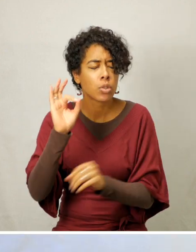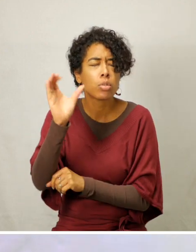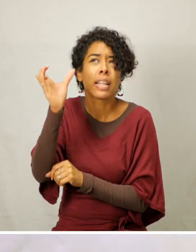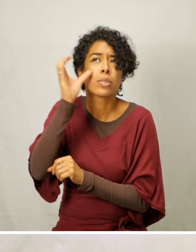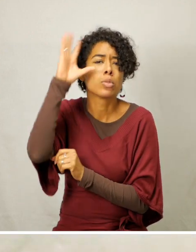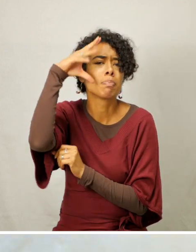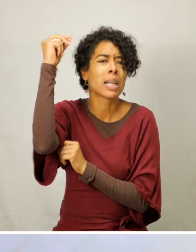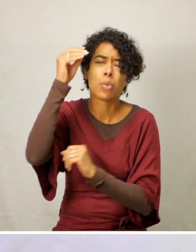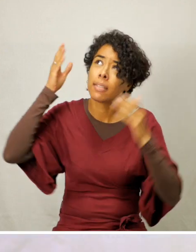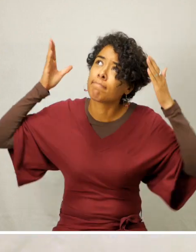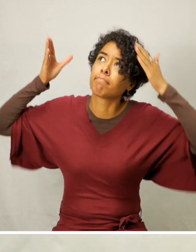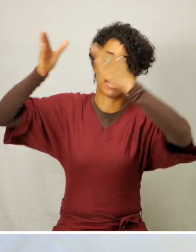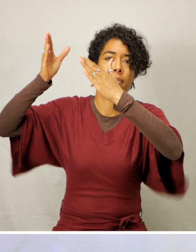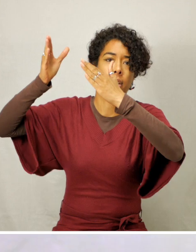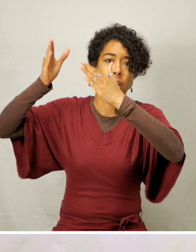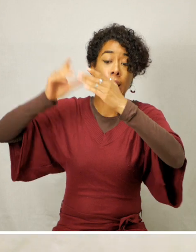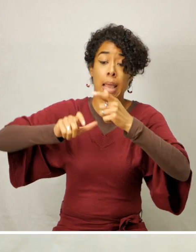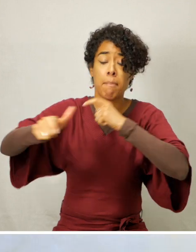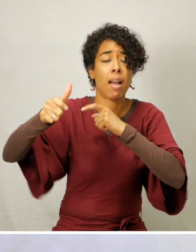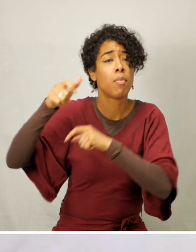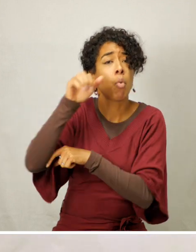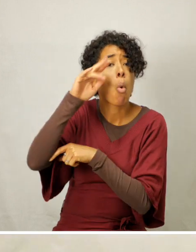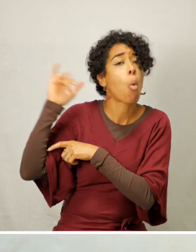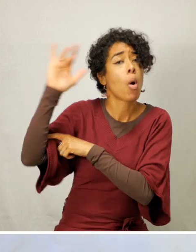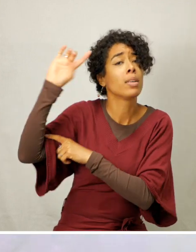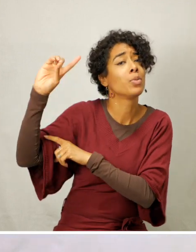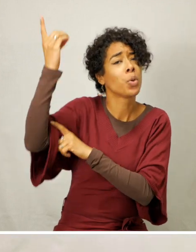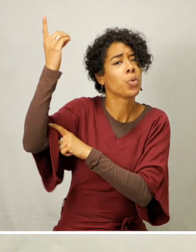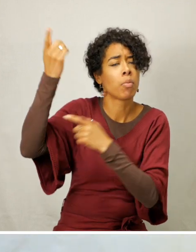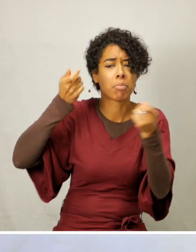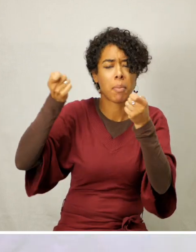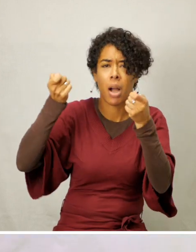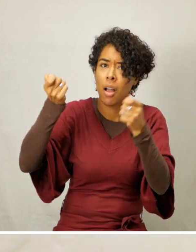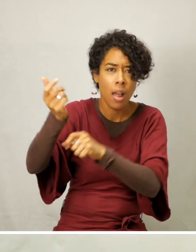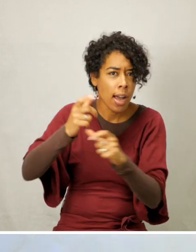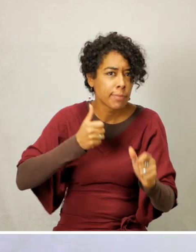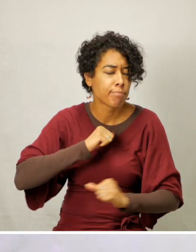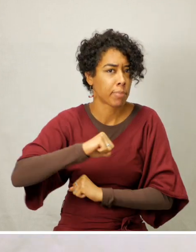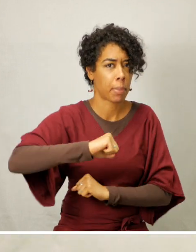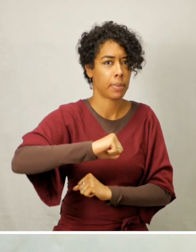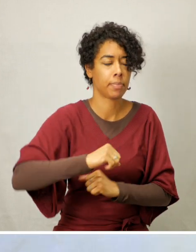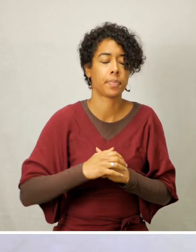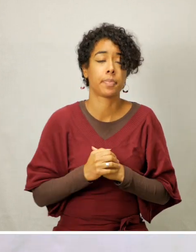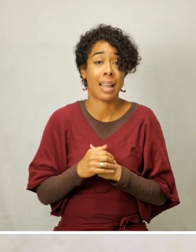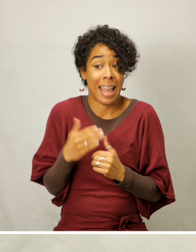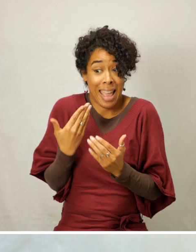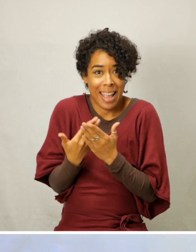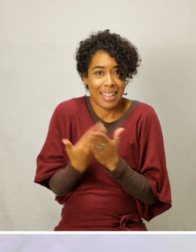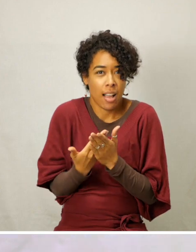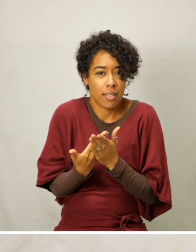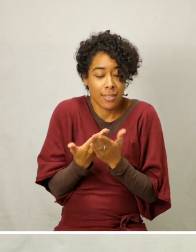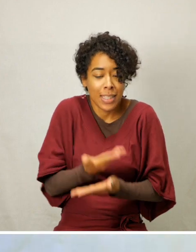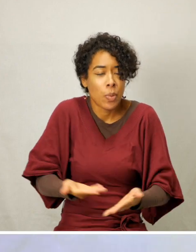devenir efficace pour le royaume des cieux. C'est ce que Jésus vivait au quotidien. Et j'aimerais